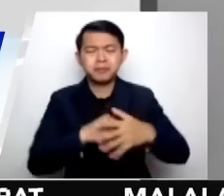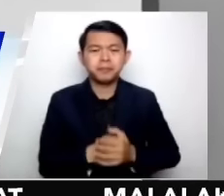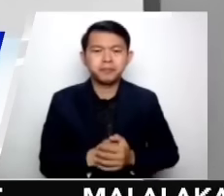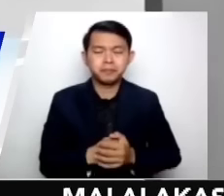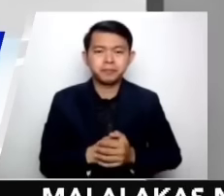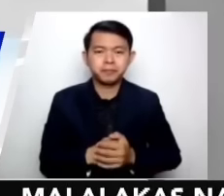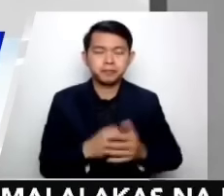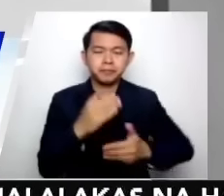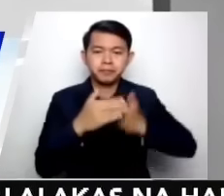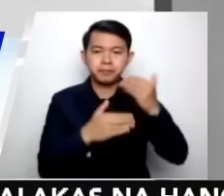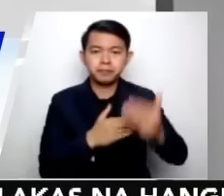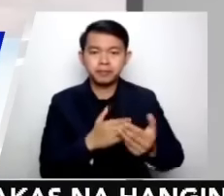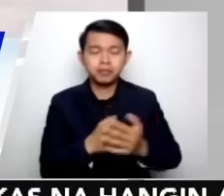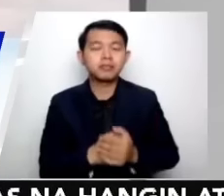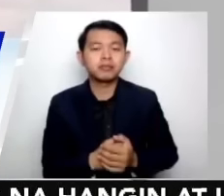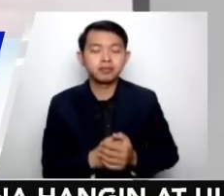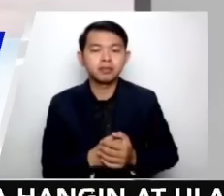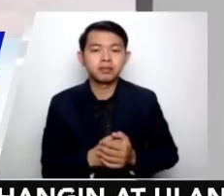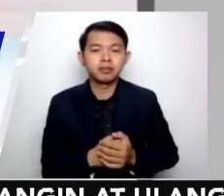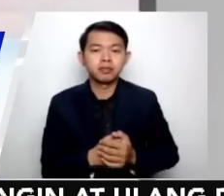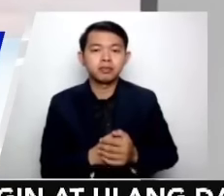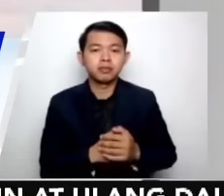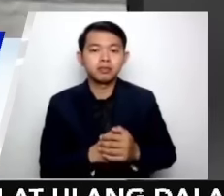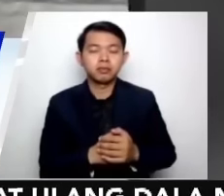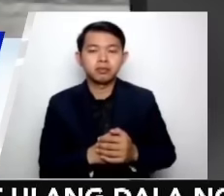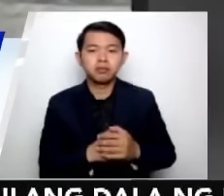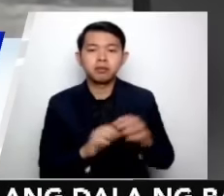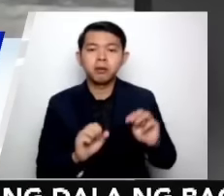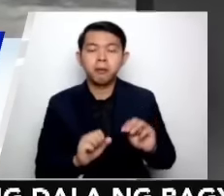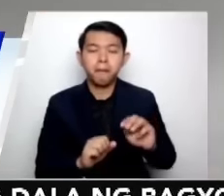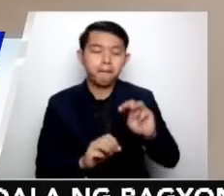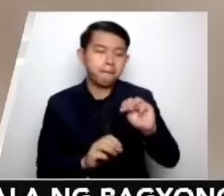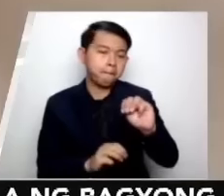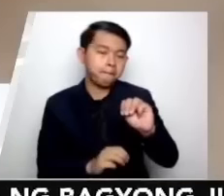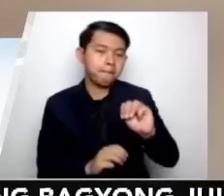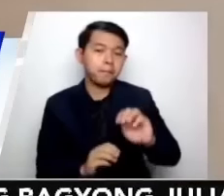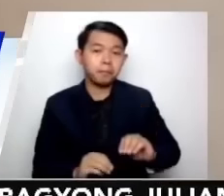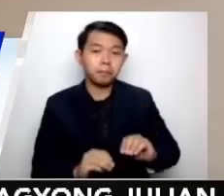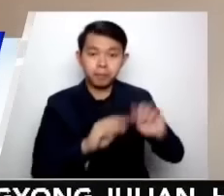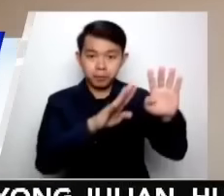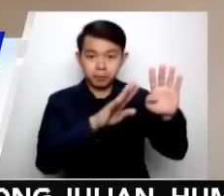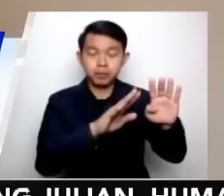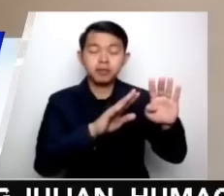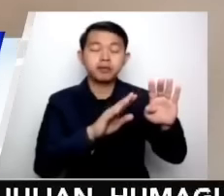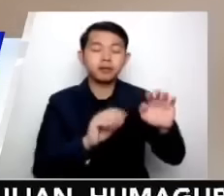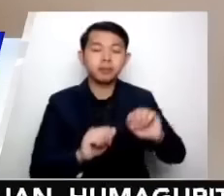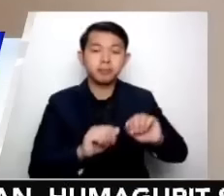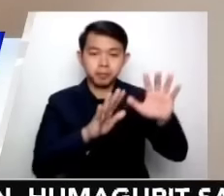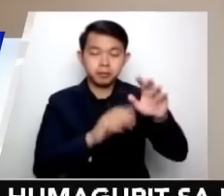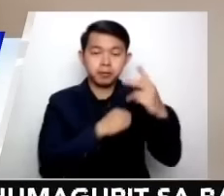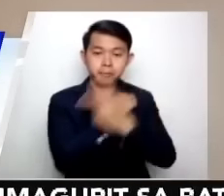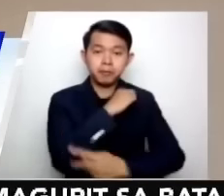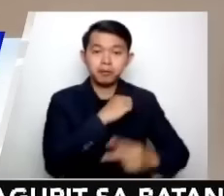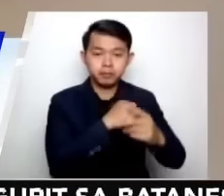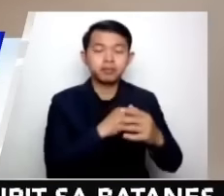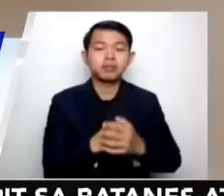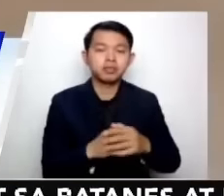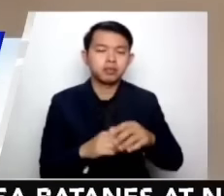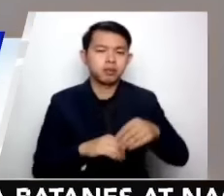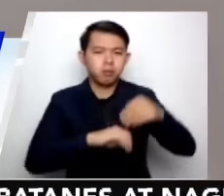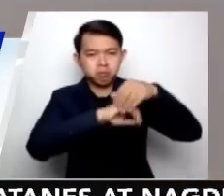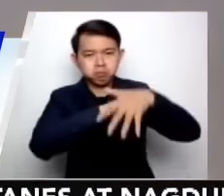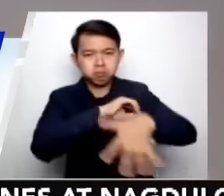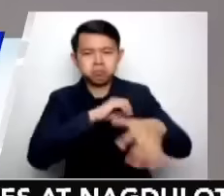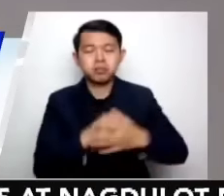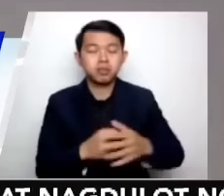poste ng Mountain Province Electric Cooperative o MOPRECO. Sa Bangi, Ilocos Norte, hindi na passable ang Abot